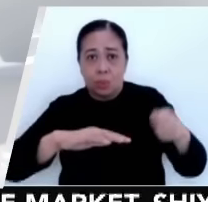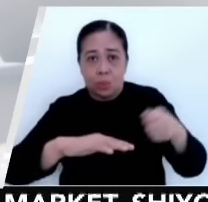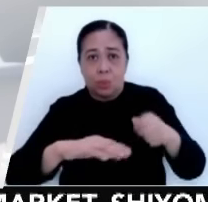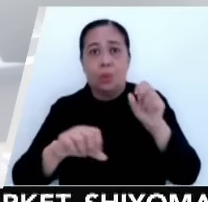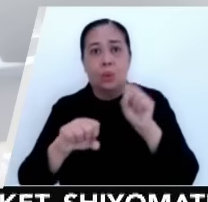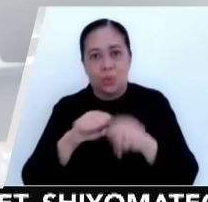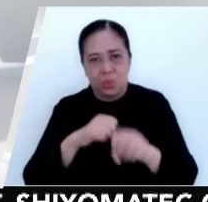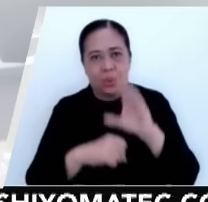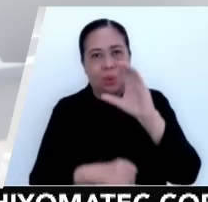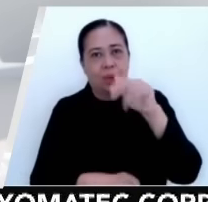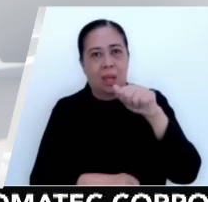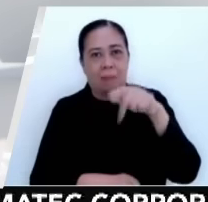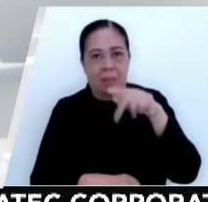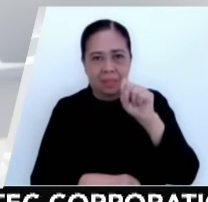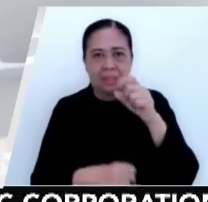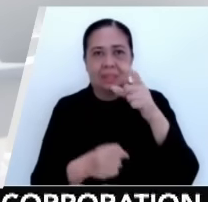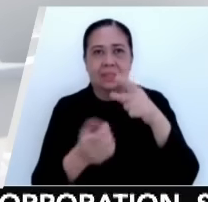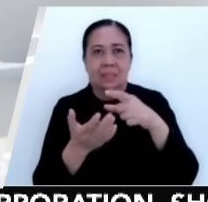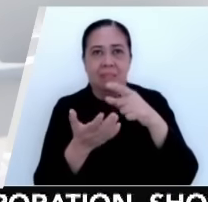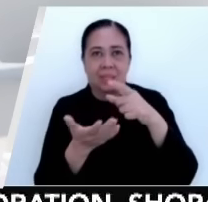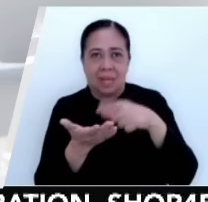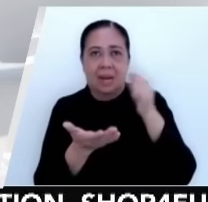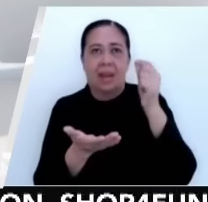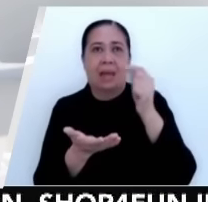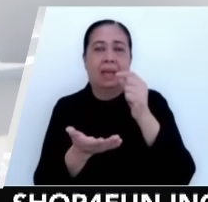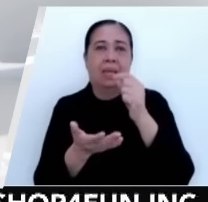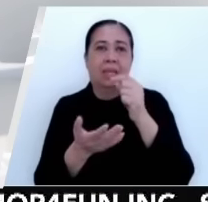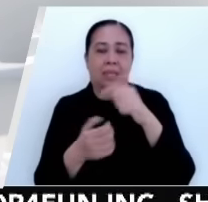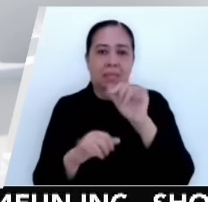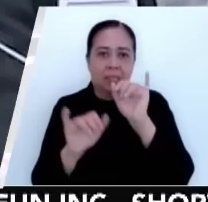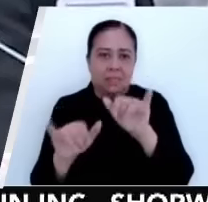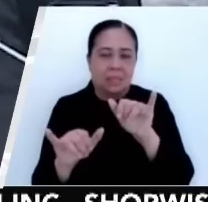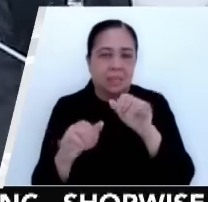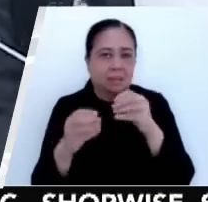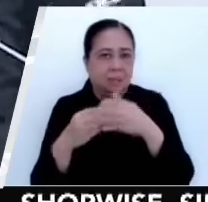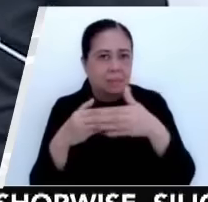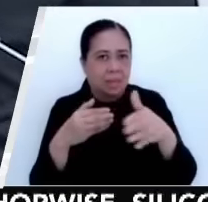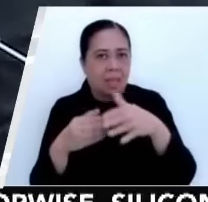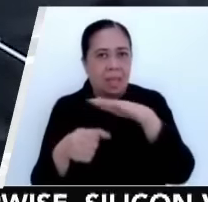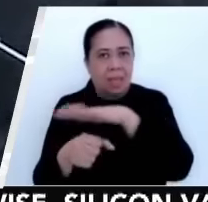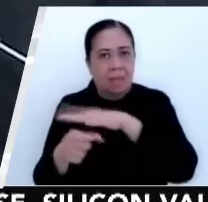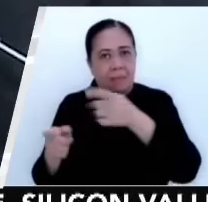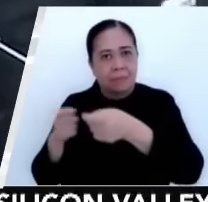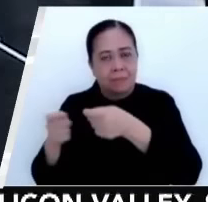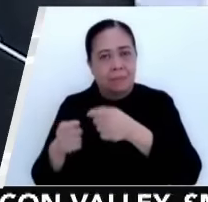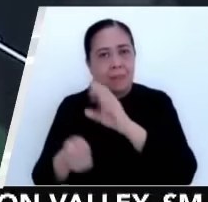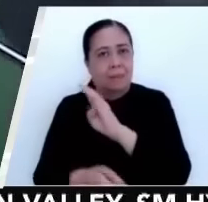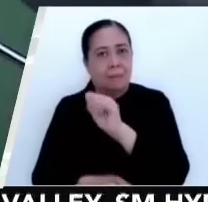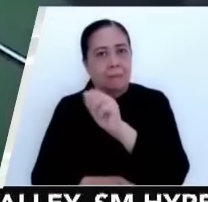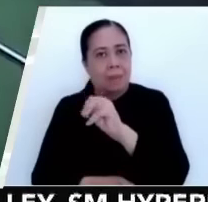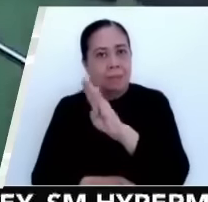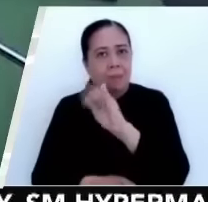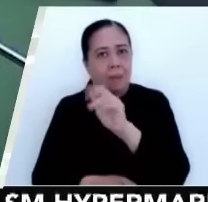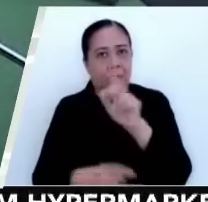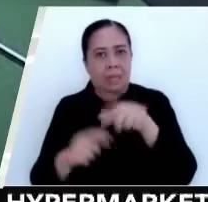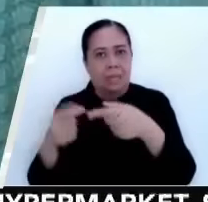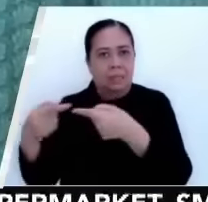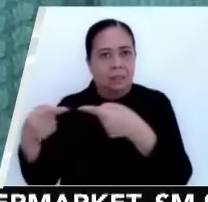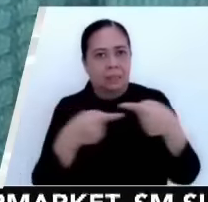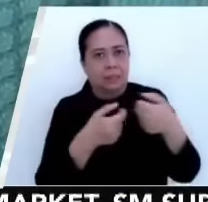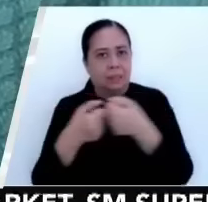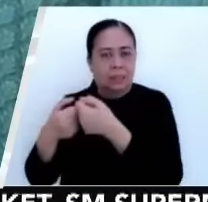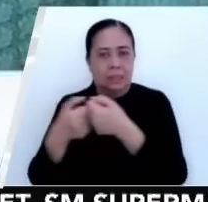Tarlac mananatili dahil yun ang may jurisdiction sa Bamban. Hindi rin daw pwedeng makipag-agawan sa kustodiya ni Alice Guo